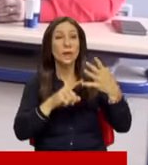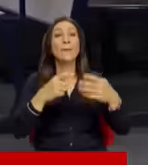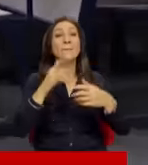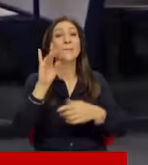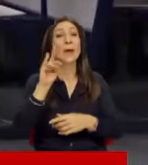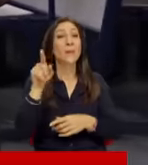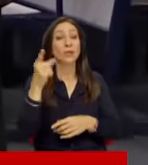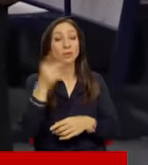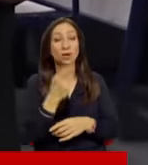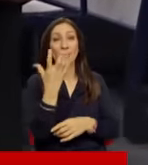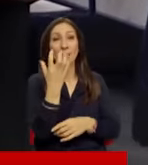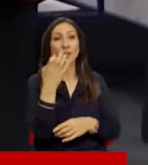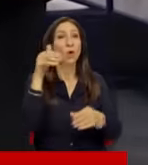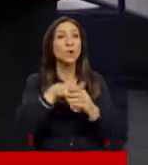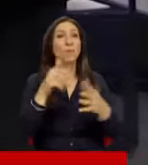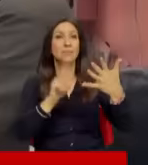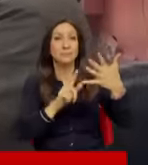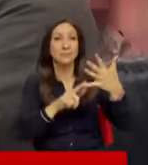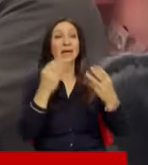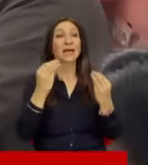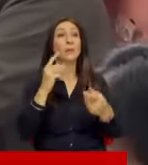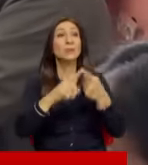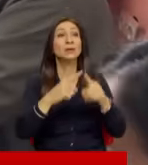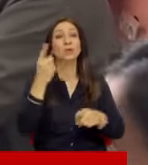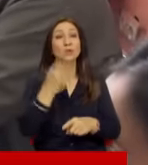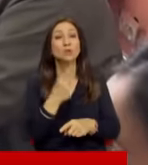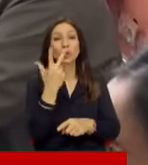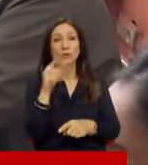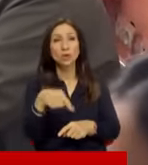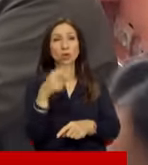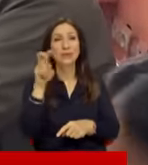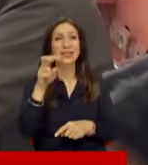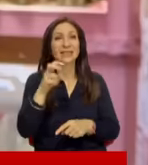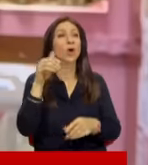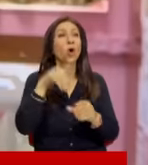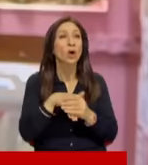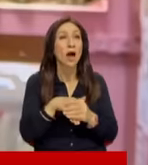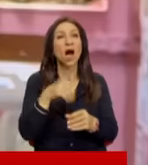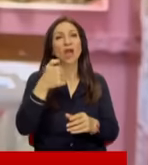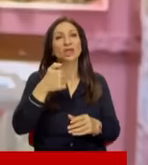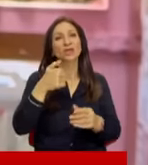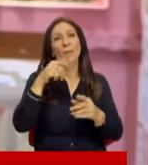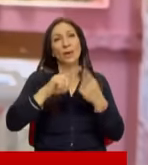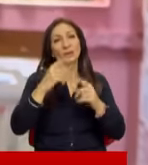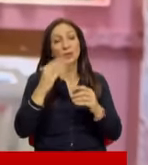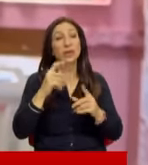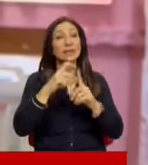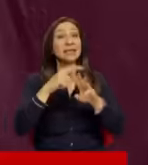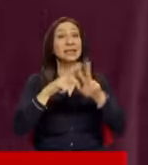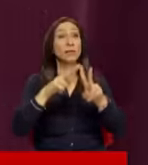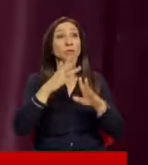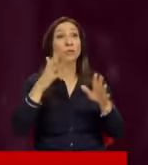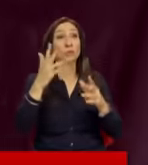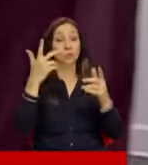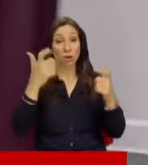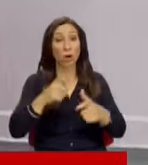Milliyetçi Hareket Partisi %5'lik oyla 5. İYİ Parti ise %3,8'lik oyla 6. parti oldu. DEM Parti 3'ü